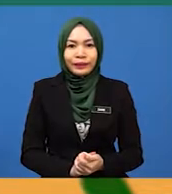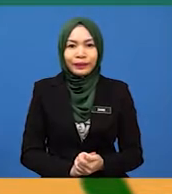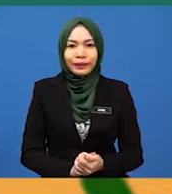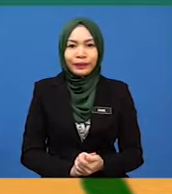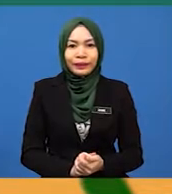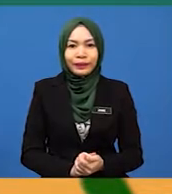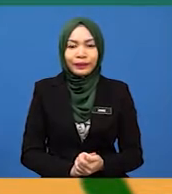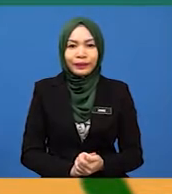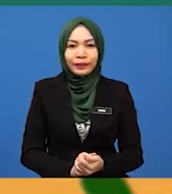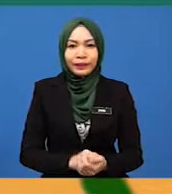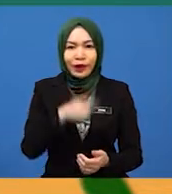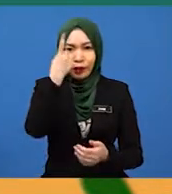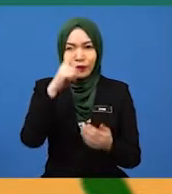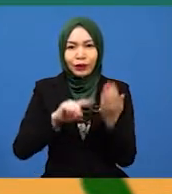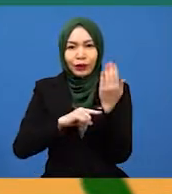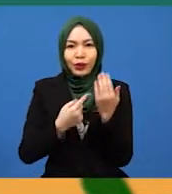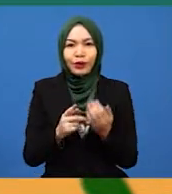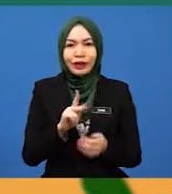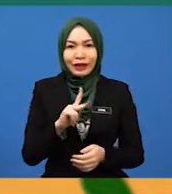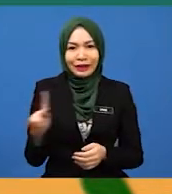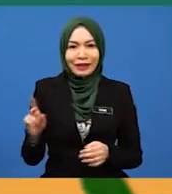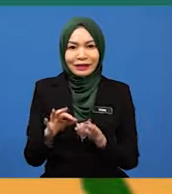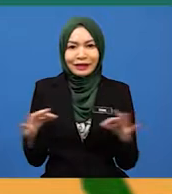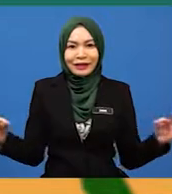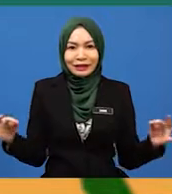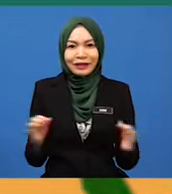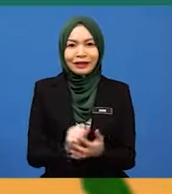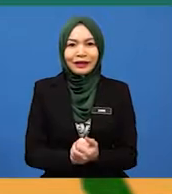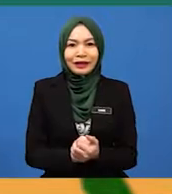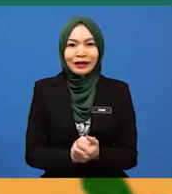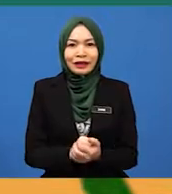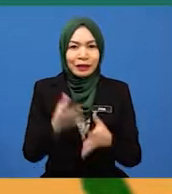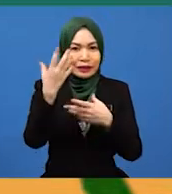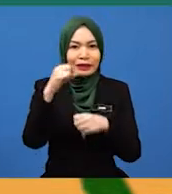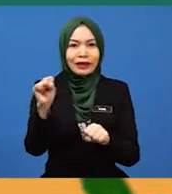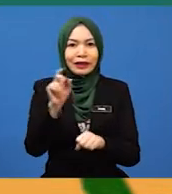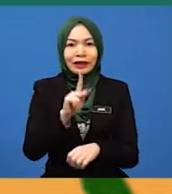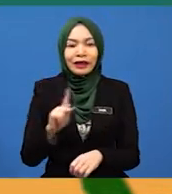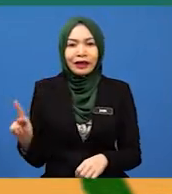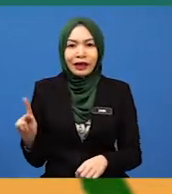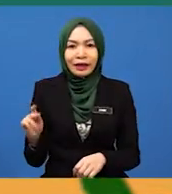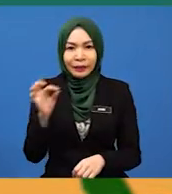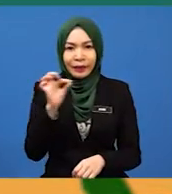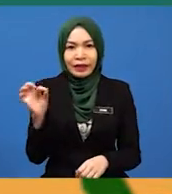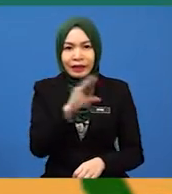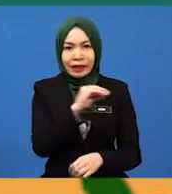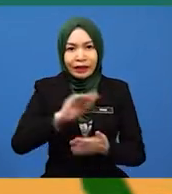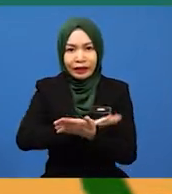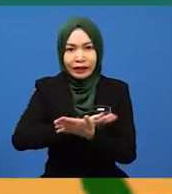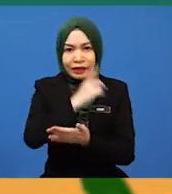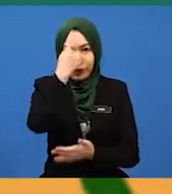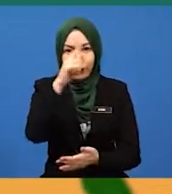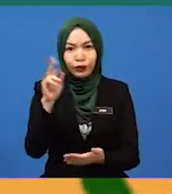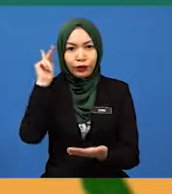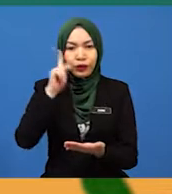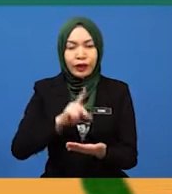Sebelum itu, murid-murid diminta bersedia dengan pensel dan kertas untuk